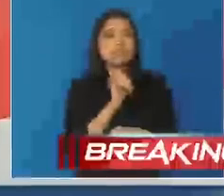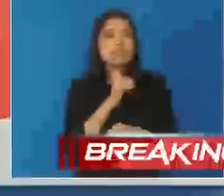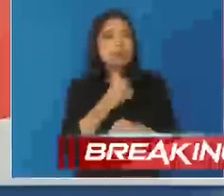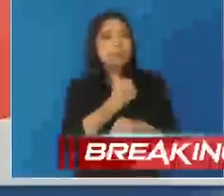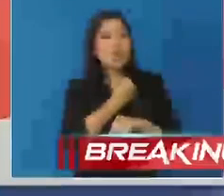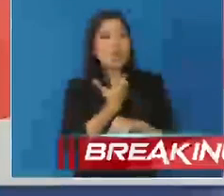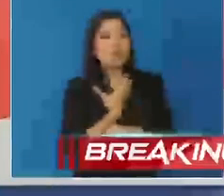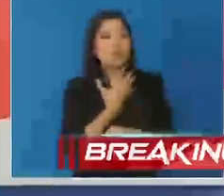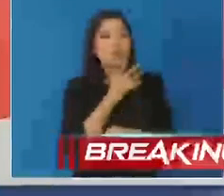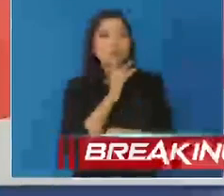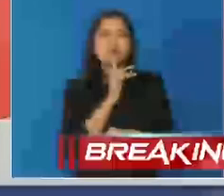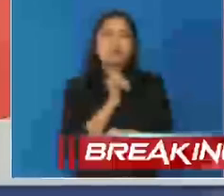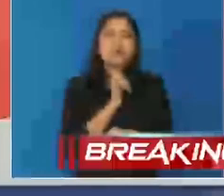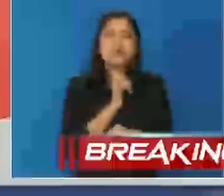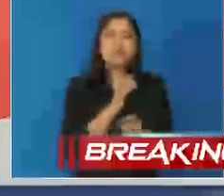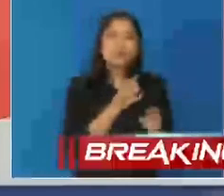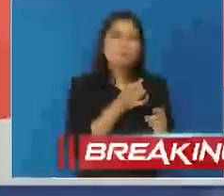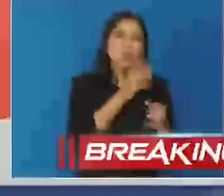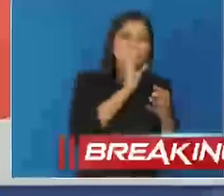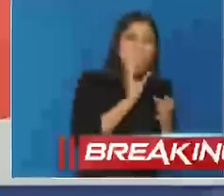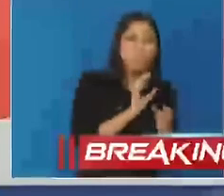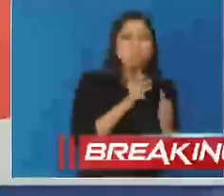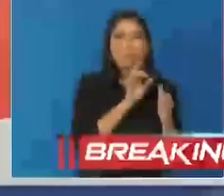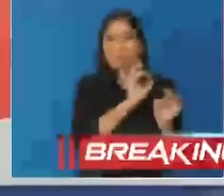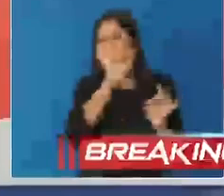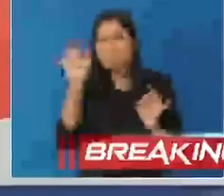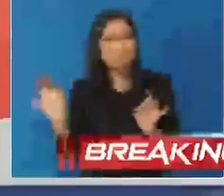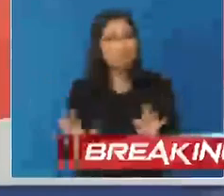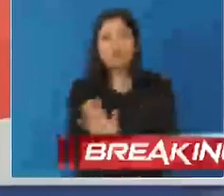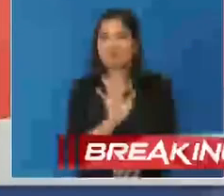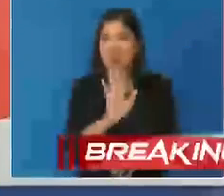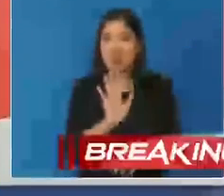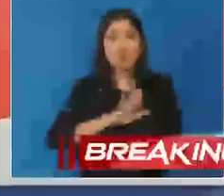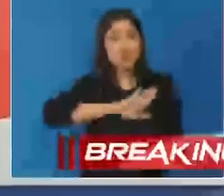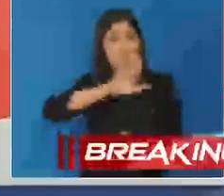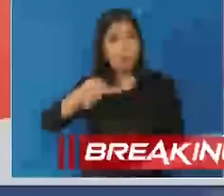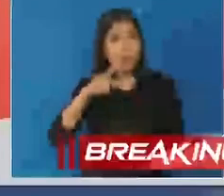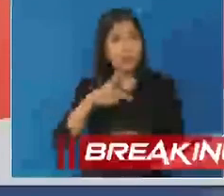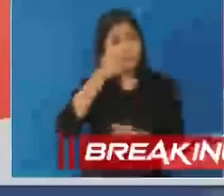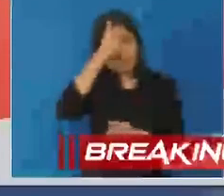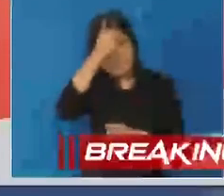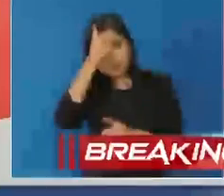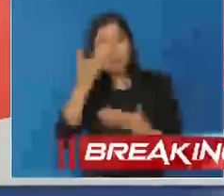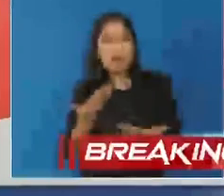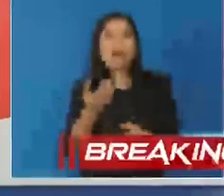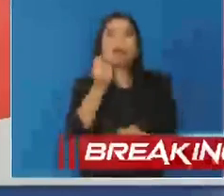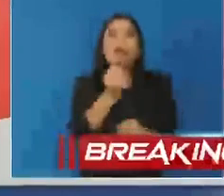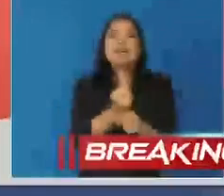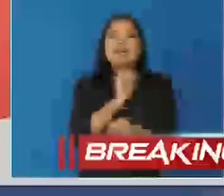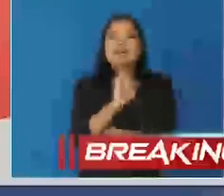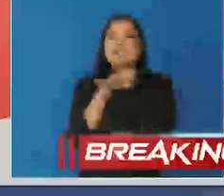mengkonsumsi hal-hal tertentu semuanya penuhi dengan prinsip gizi yang seimbang